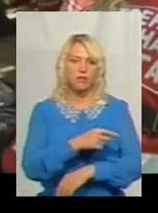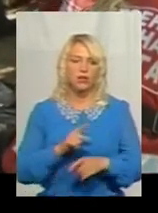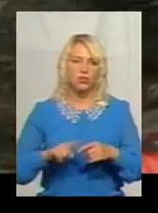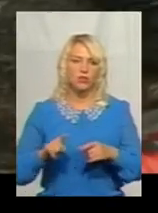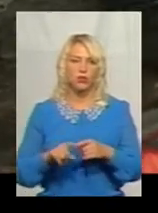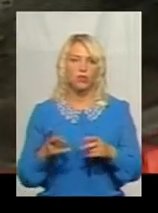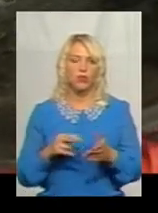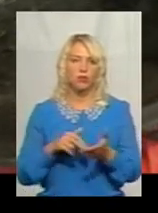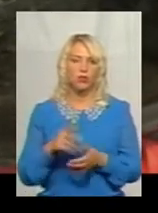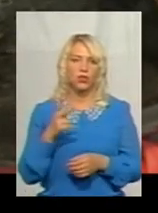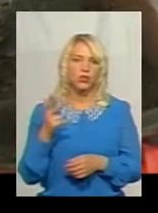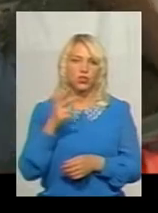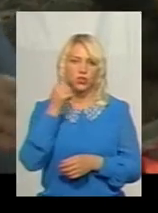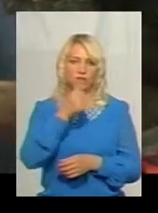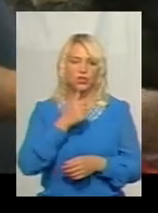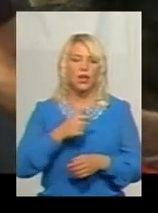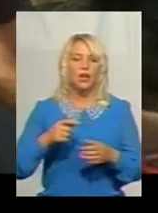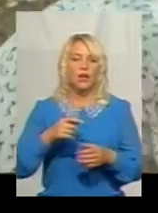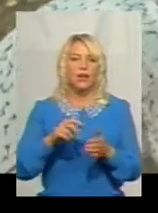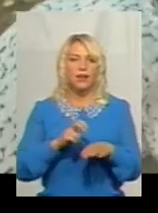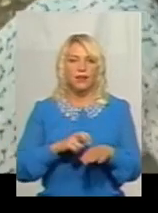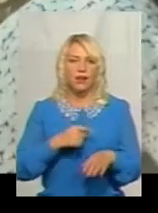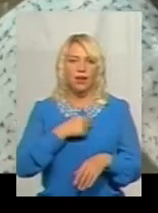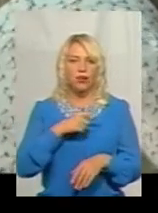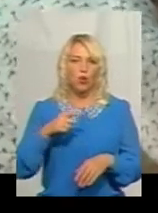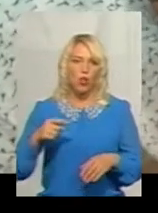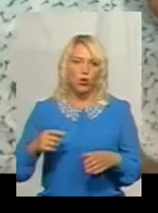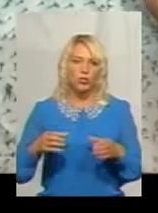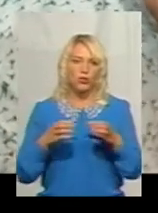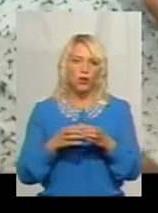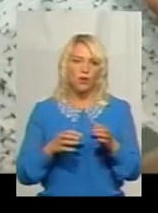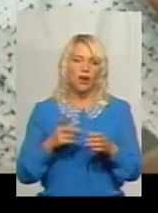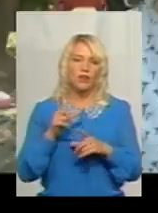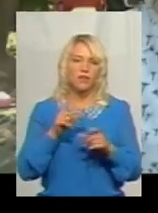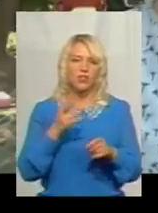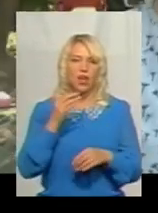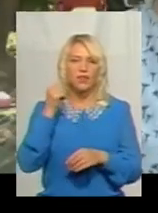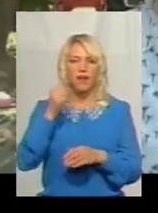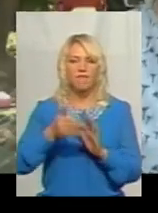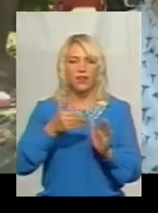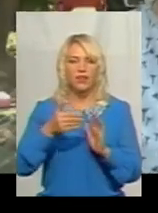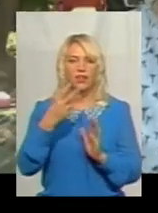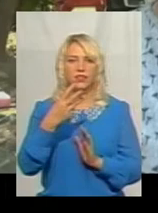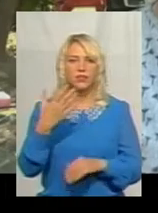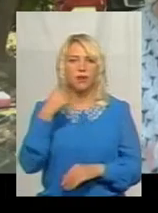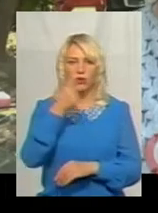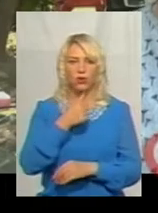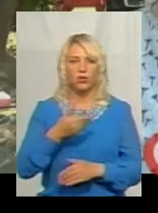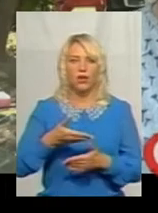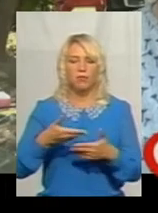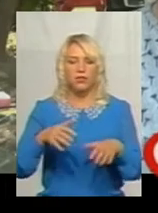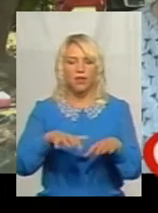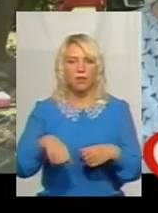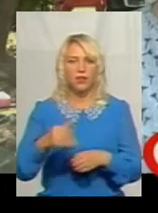проходити тричі на рік. Лікар кардіологічної бригади Галина Ковтун виїжджає на виклики 35 років. Ми забрали дитину, яка впала